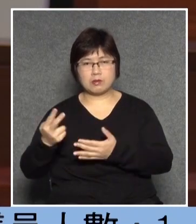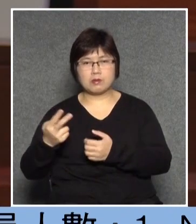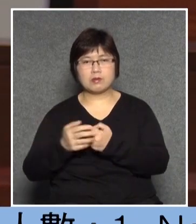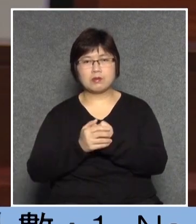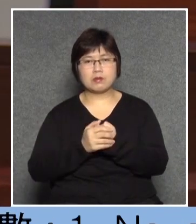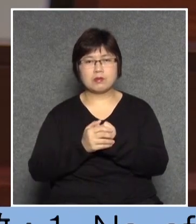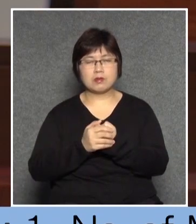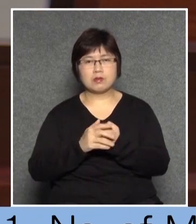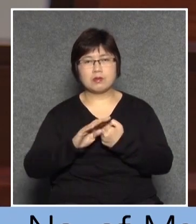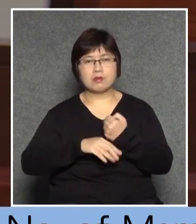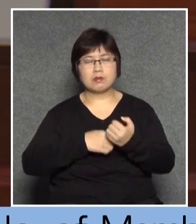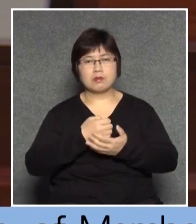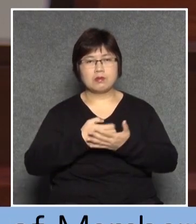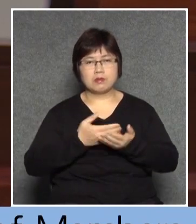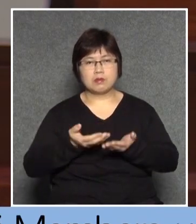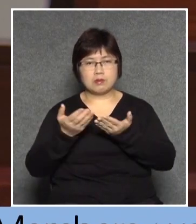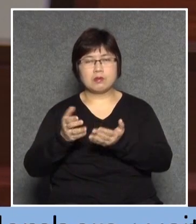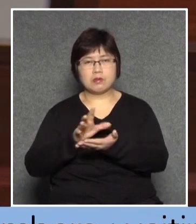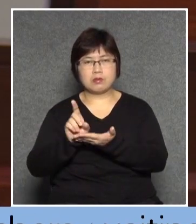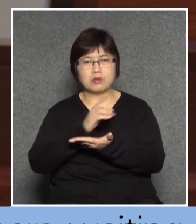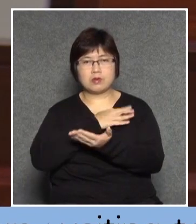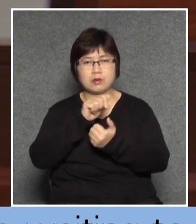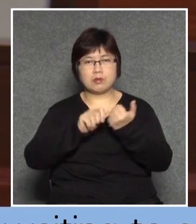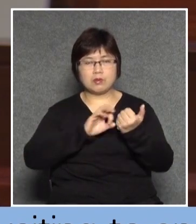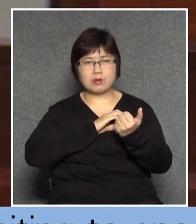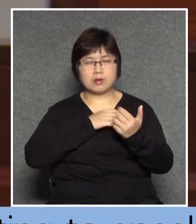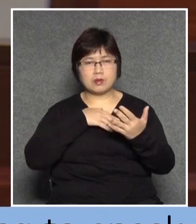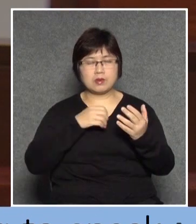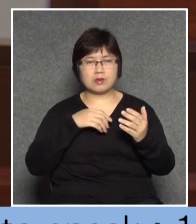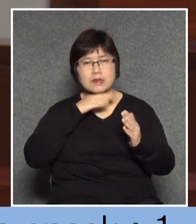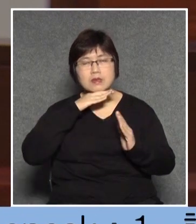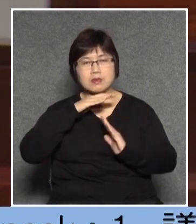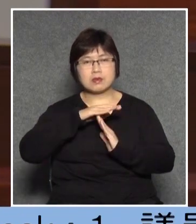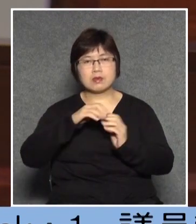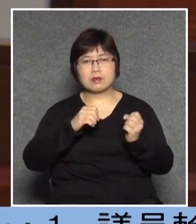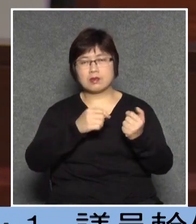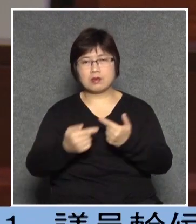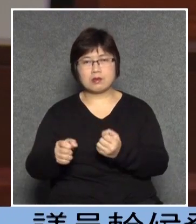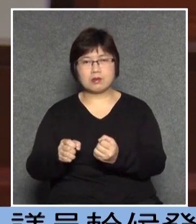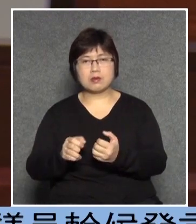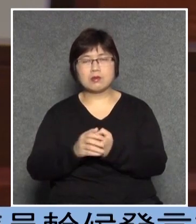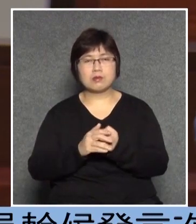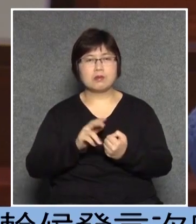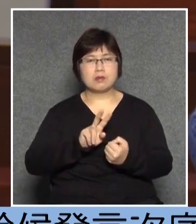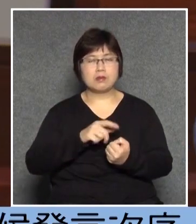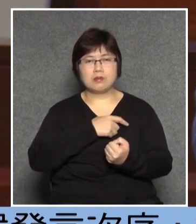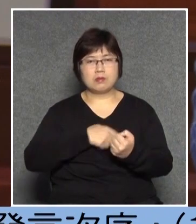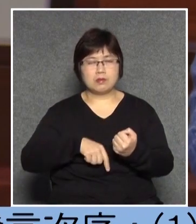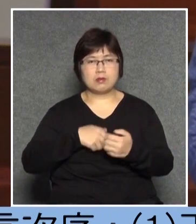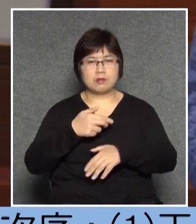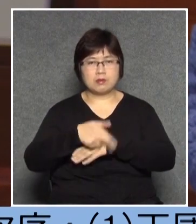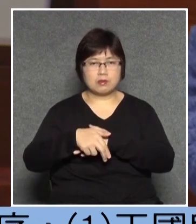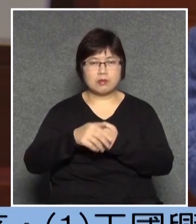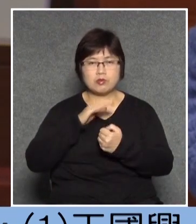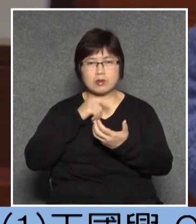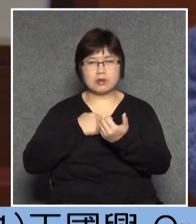其實將法案附委於專責委員會和中止待續議案同樣都是議員的議案，除非建制派的議